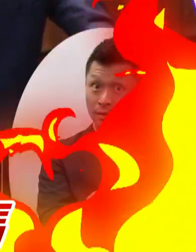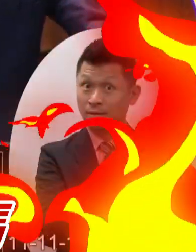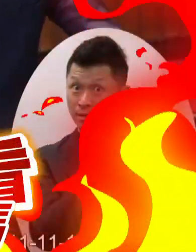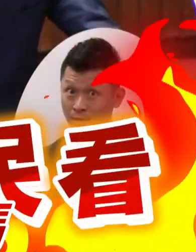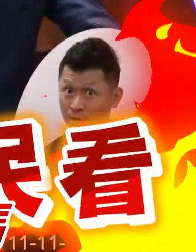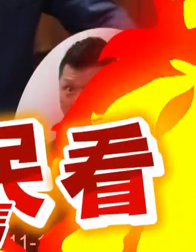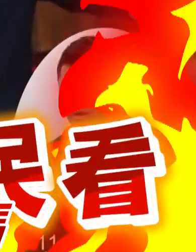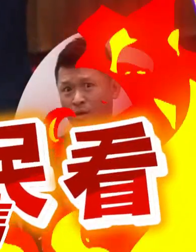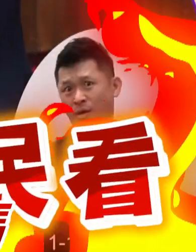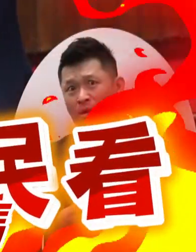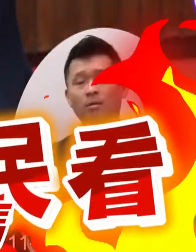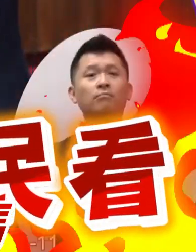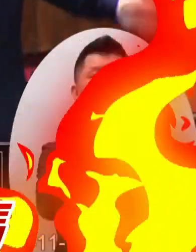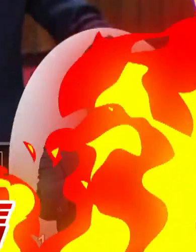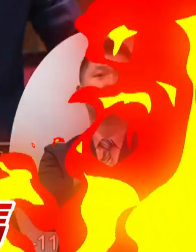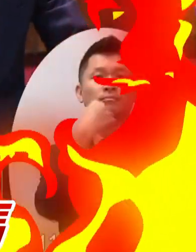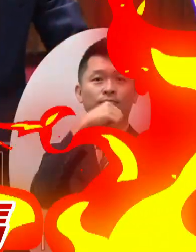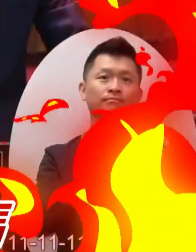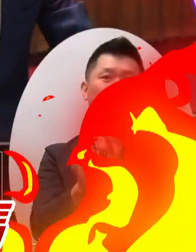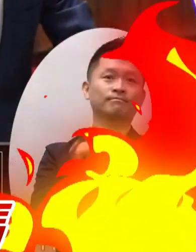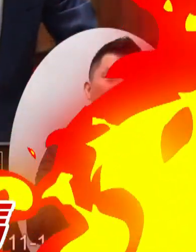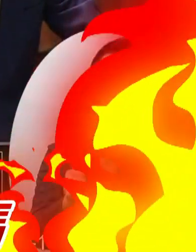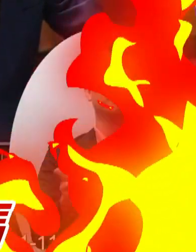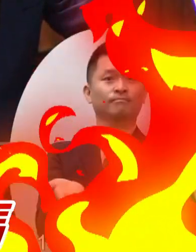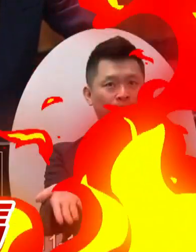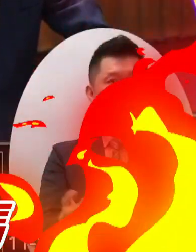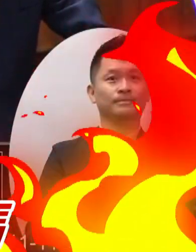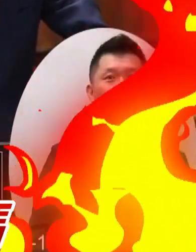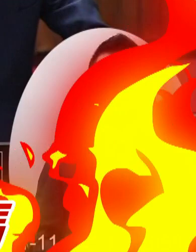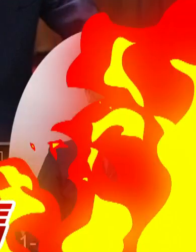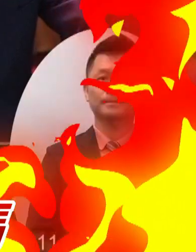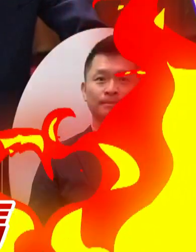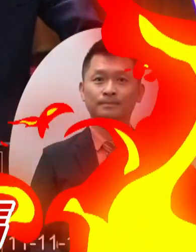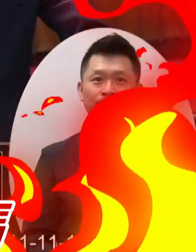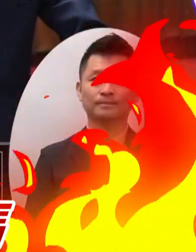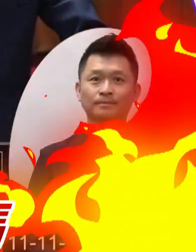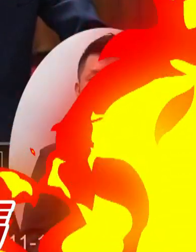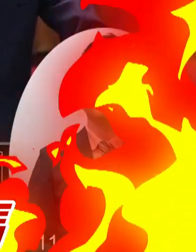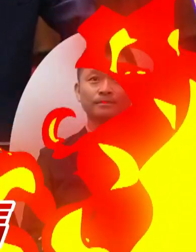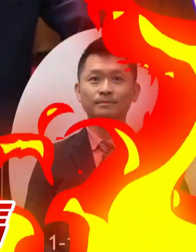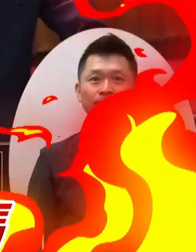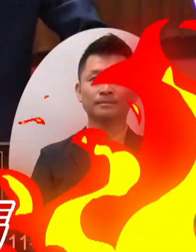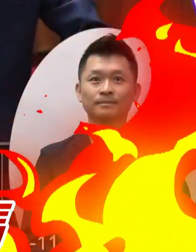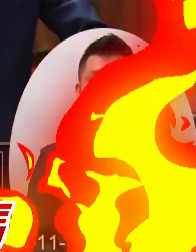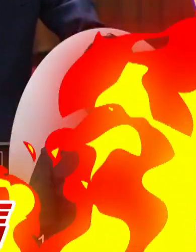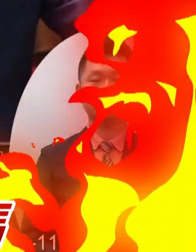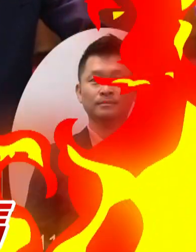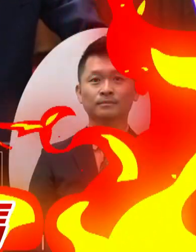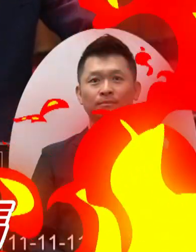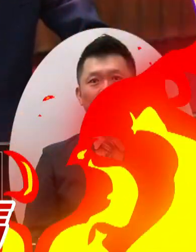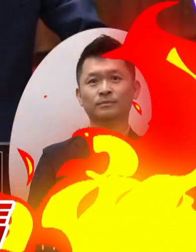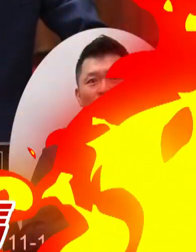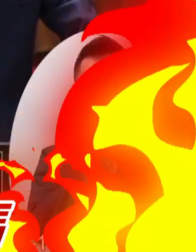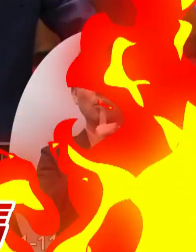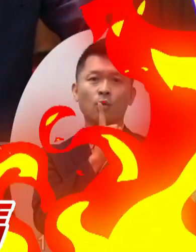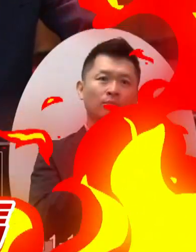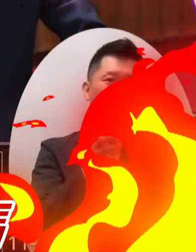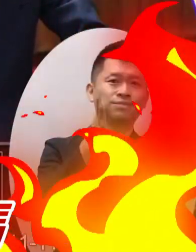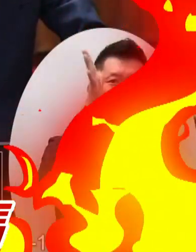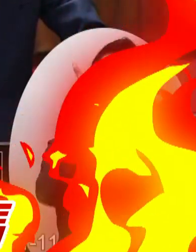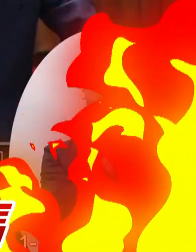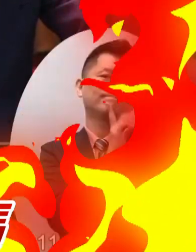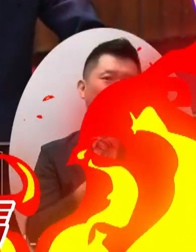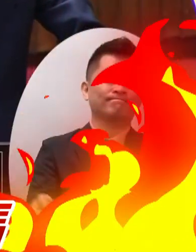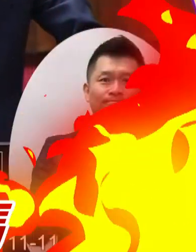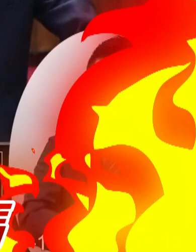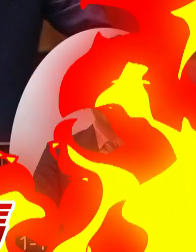空话？证明给全国人民看，您哪一句话不是空话？ 对我的讲话是空话，是哪一句空话？你应该讲。 你哪一句话不是空话？ 你